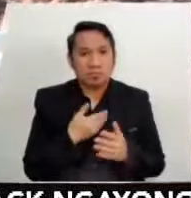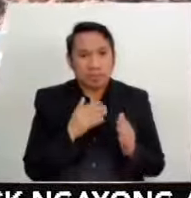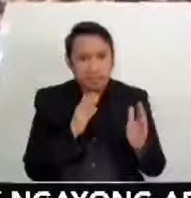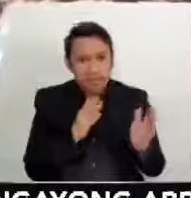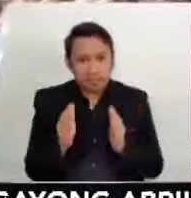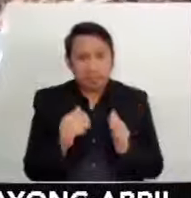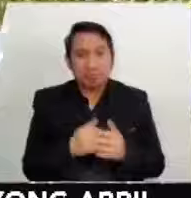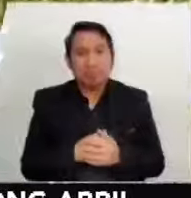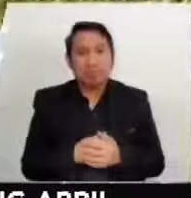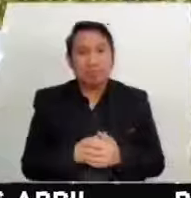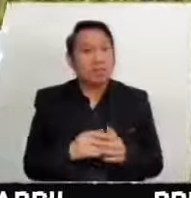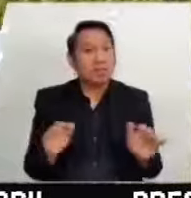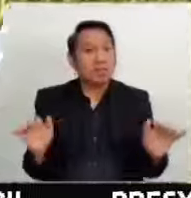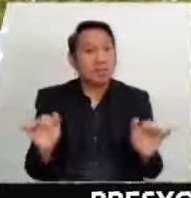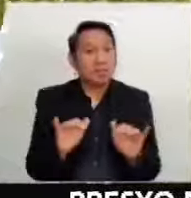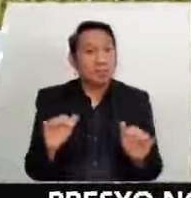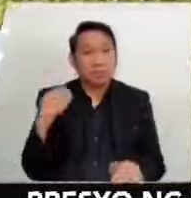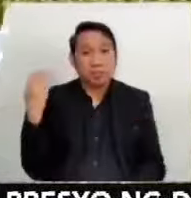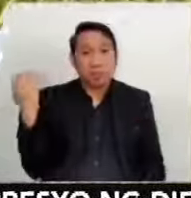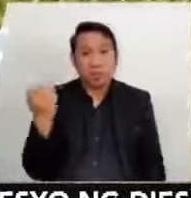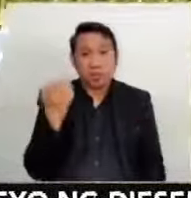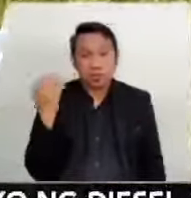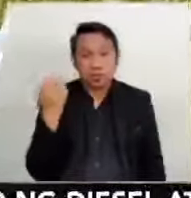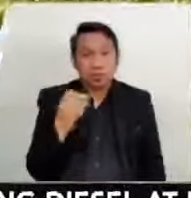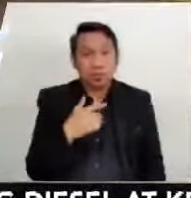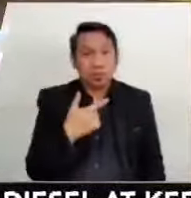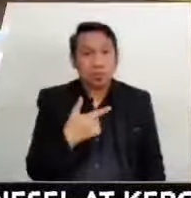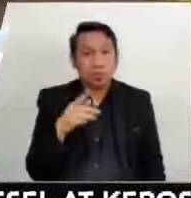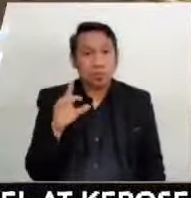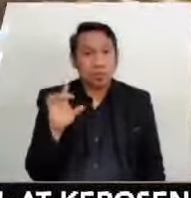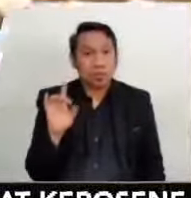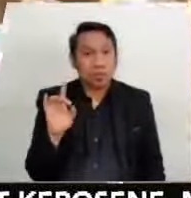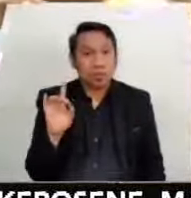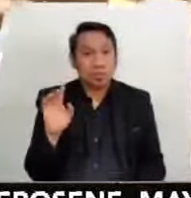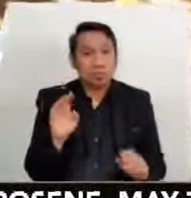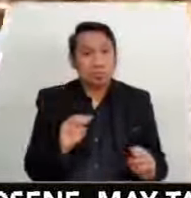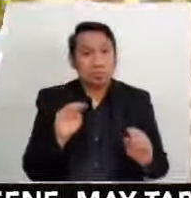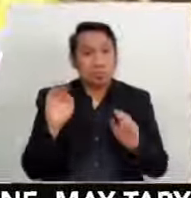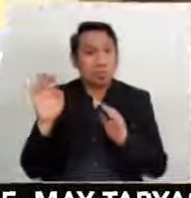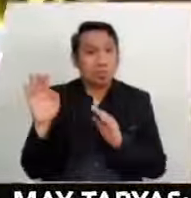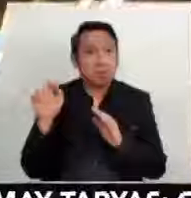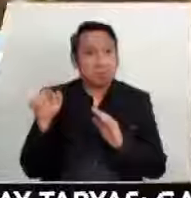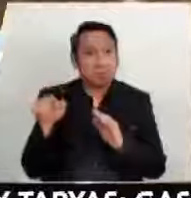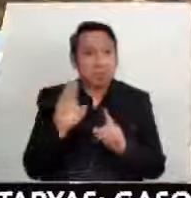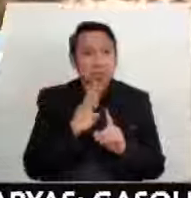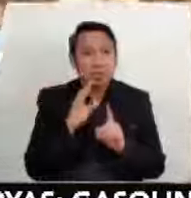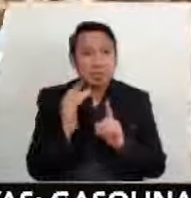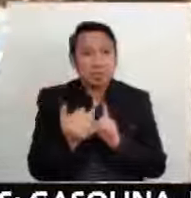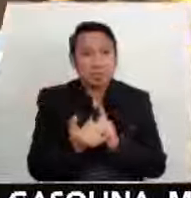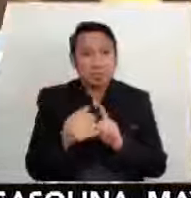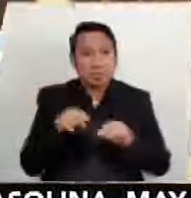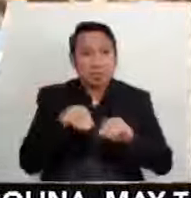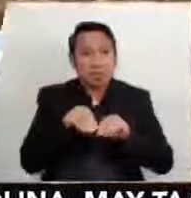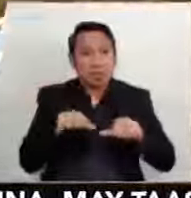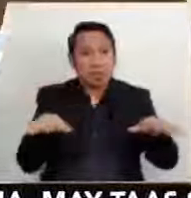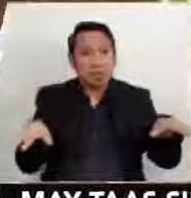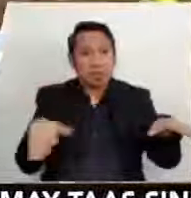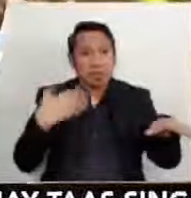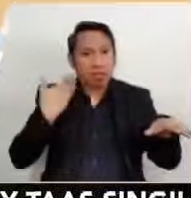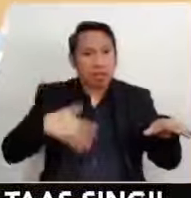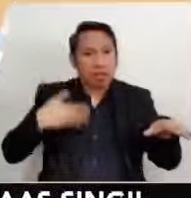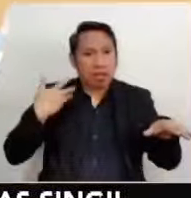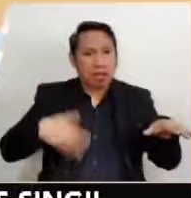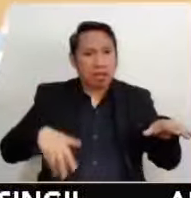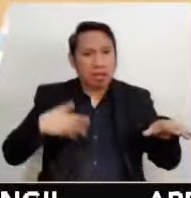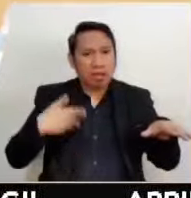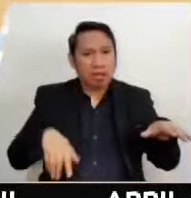calamity ang Dal bulubunduking Barangay dahil sa malawakang epekto ng matinding init ng panahon karamihan pa naman